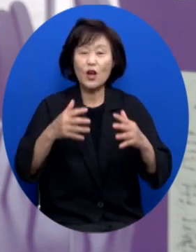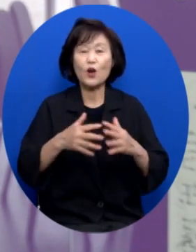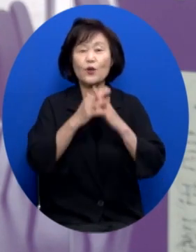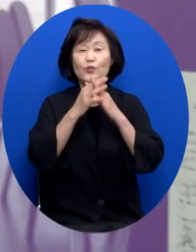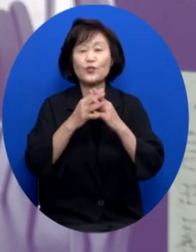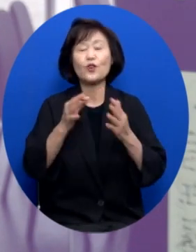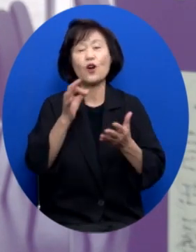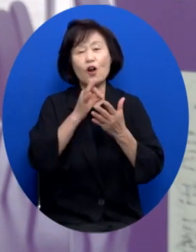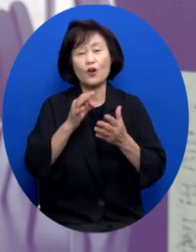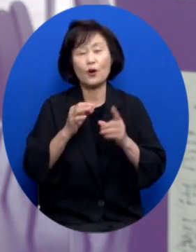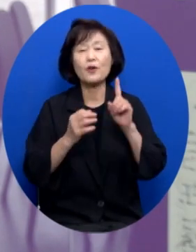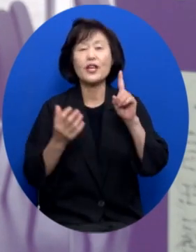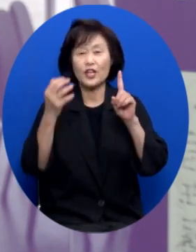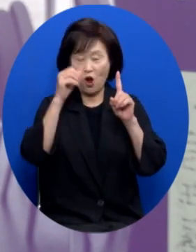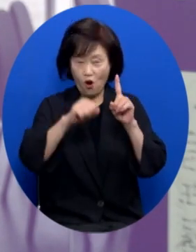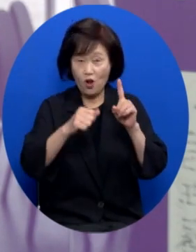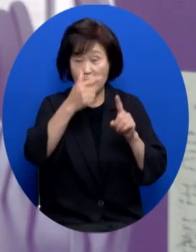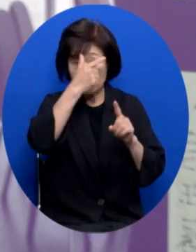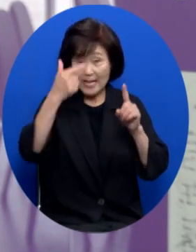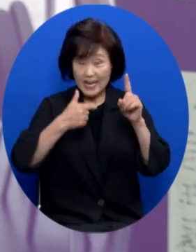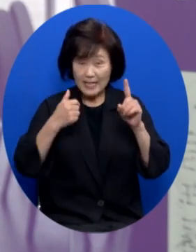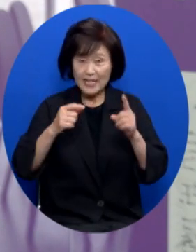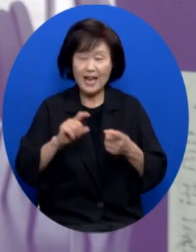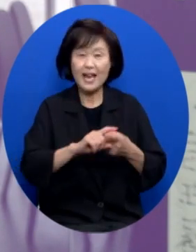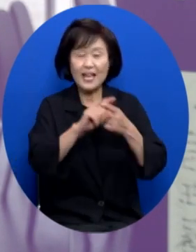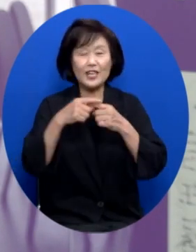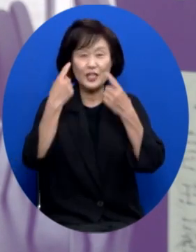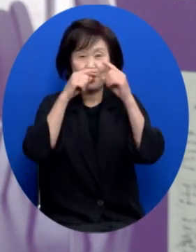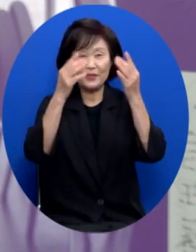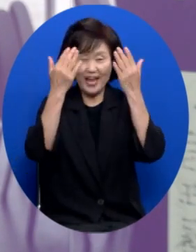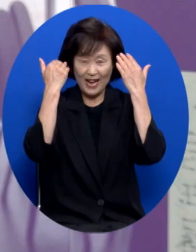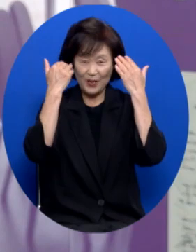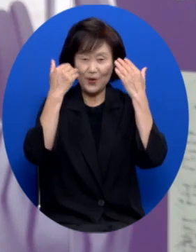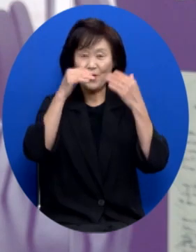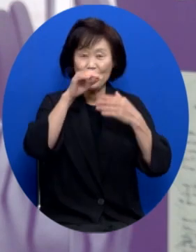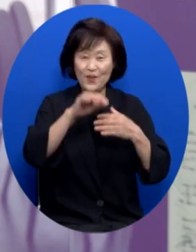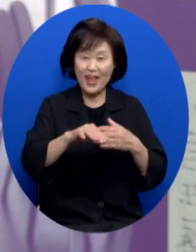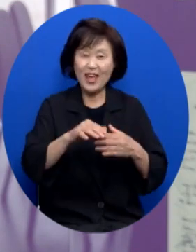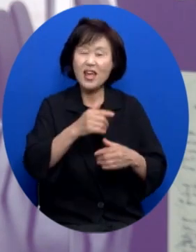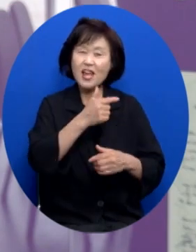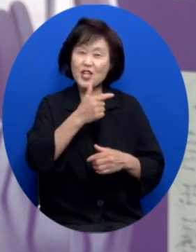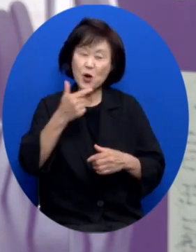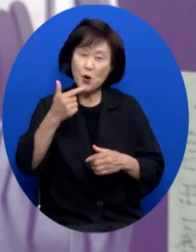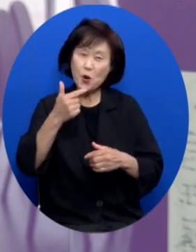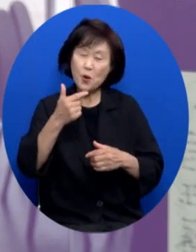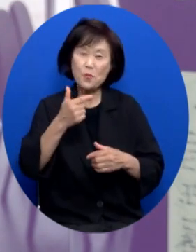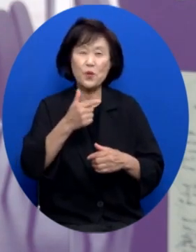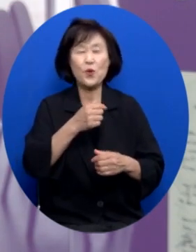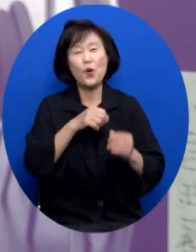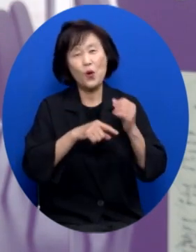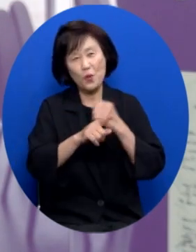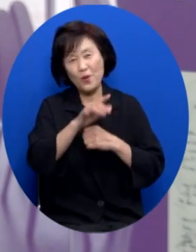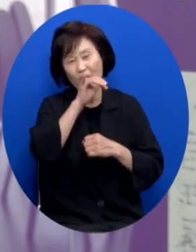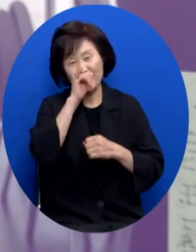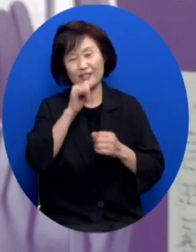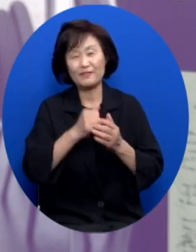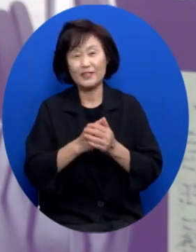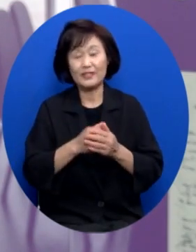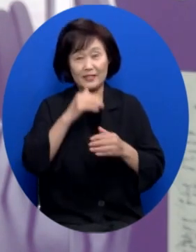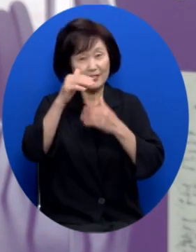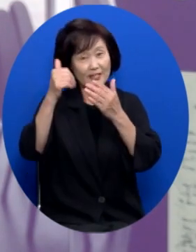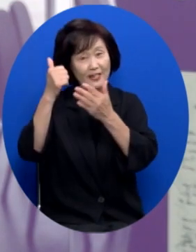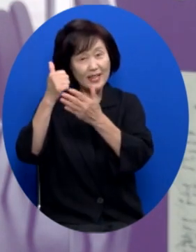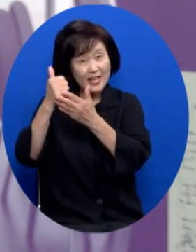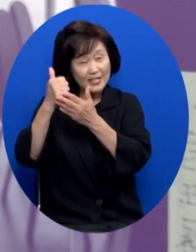해주셨어요. 탄자니아 아프리카 연합대학교 오픈채플 너무 의미가 있더라고요. 그래서